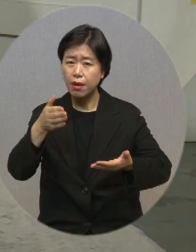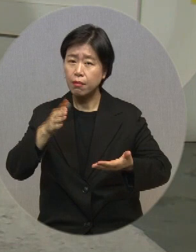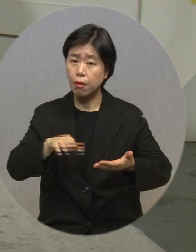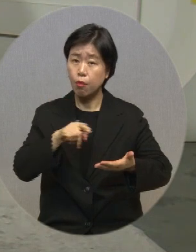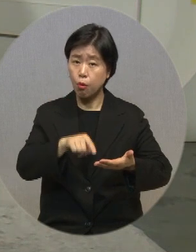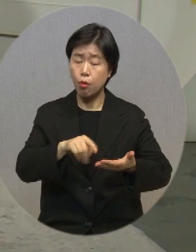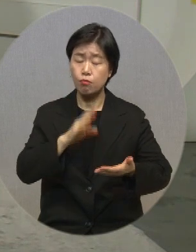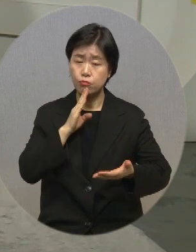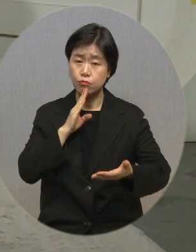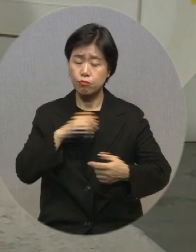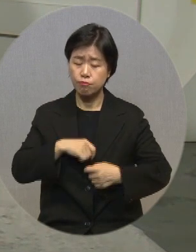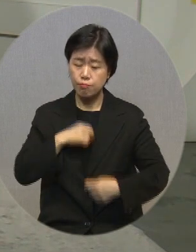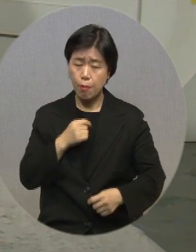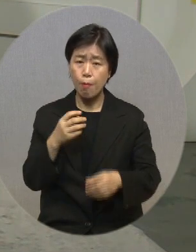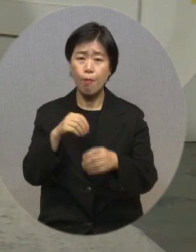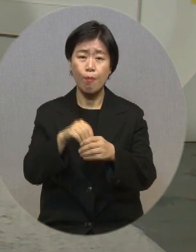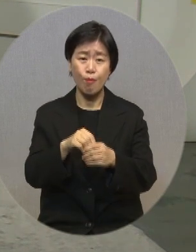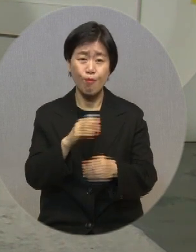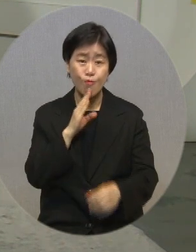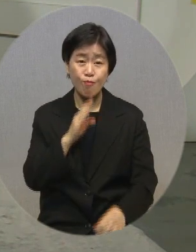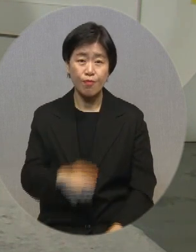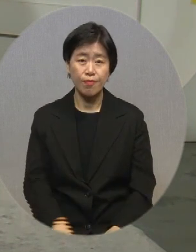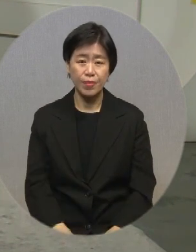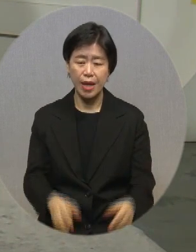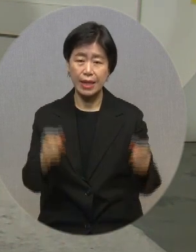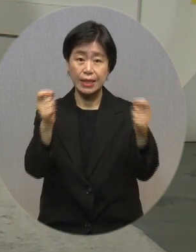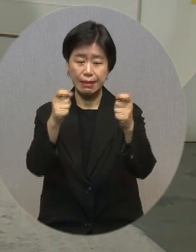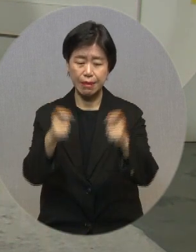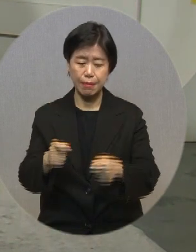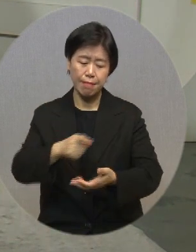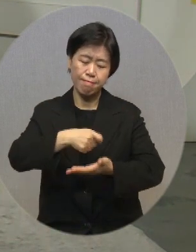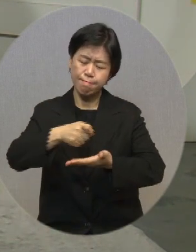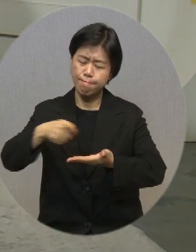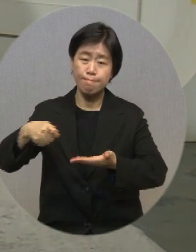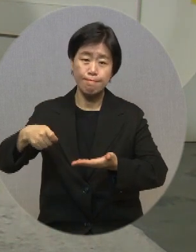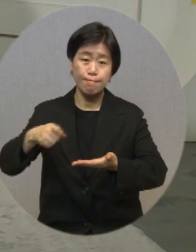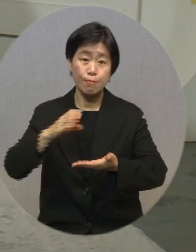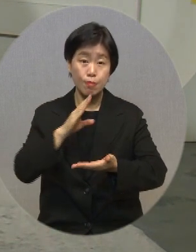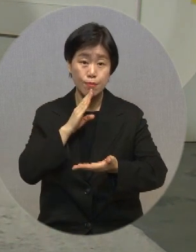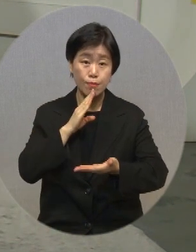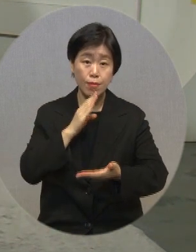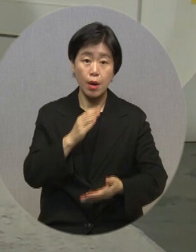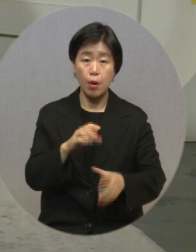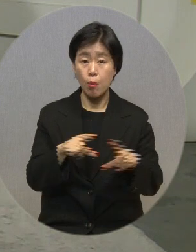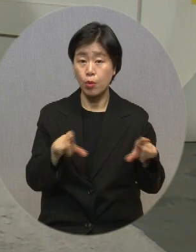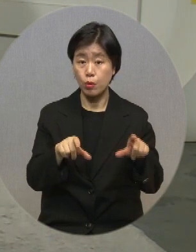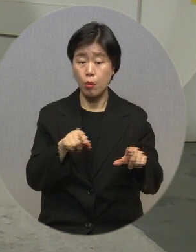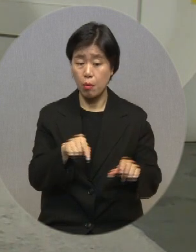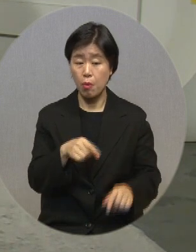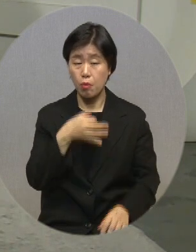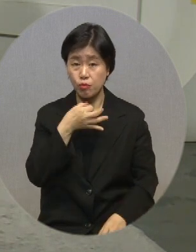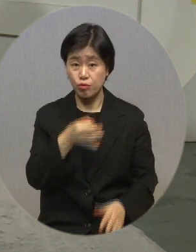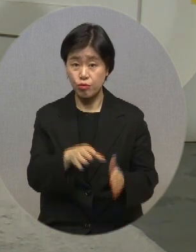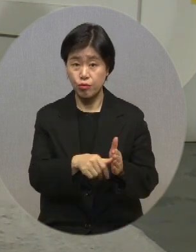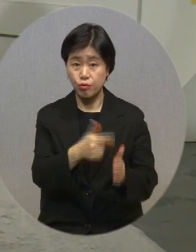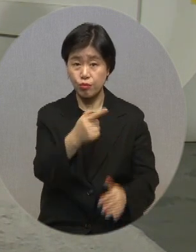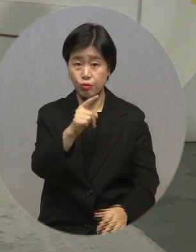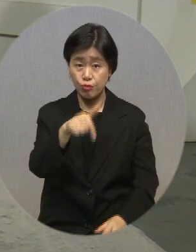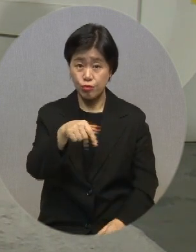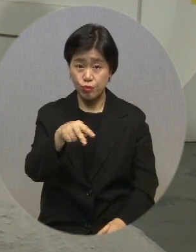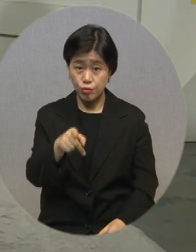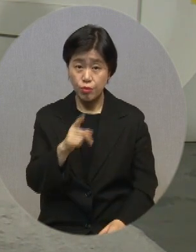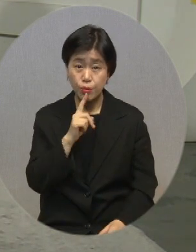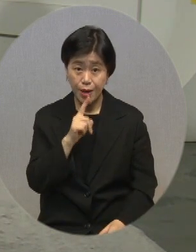예. 우리가 이제 짧은 글이니까 짧은 글은 그냥 낙서라고 보통 얘기를 하지만 네네. 오히려